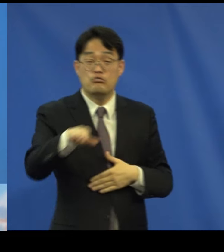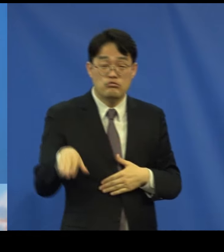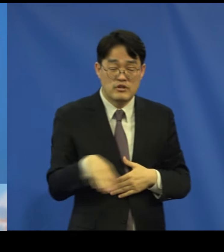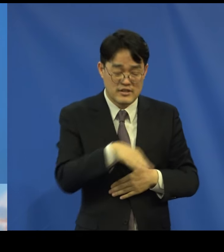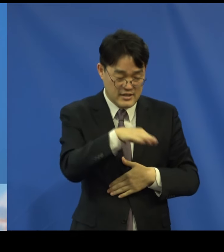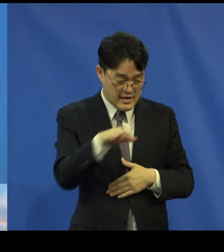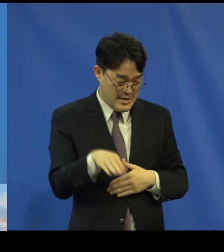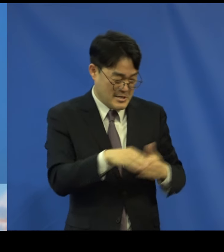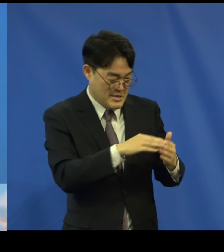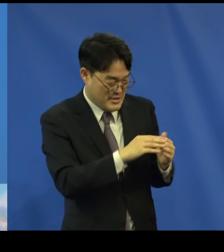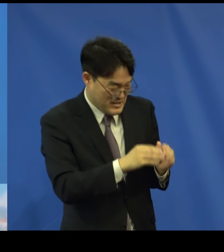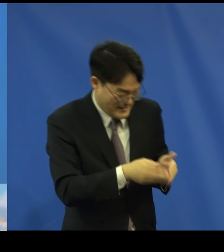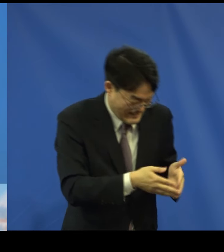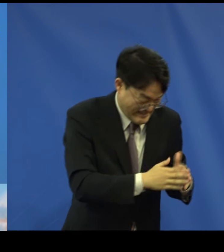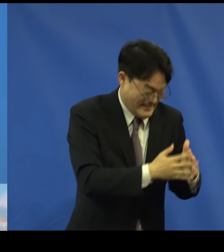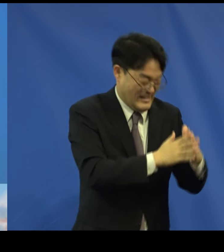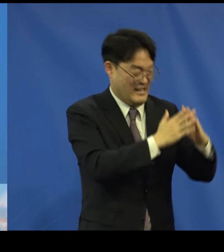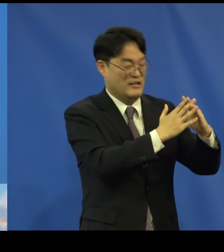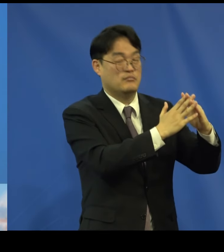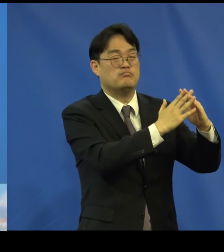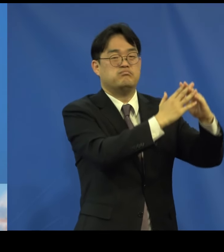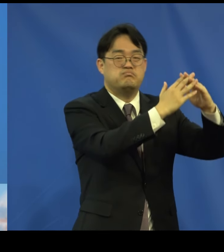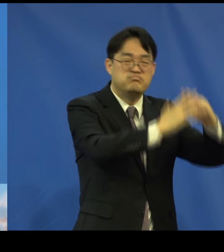것이 아니요 하늘에 있는 영원한 집이